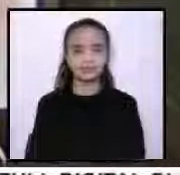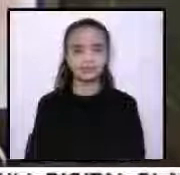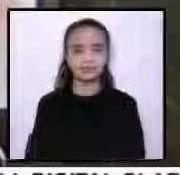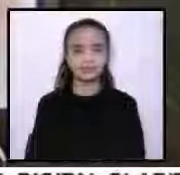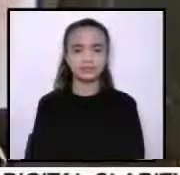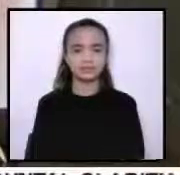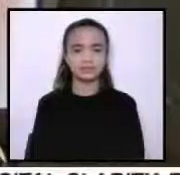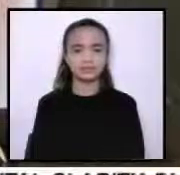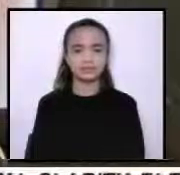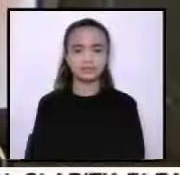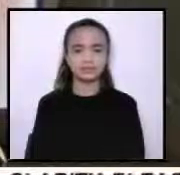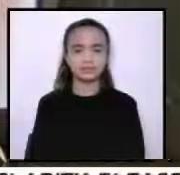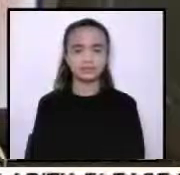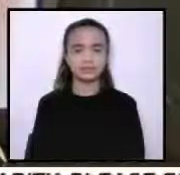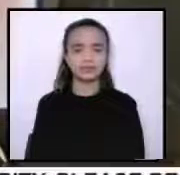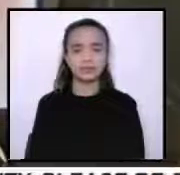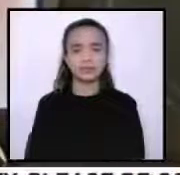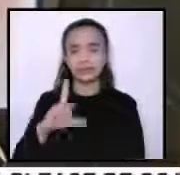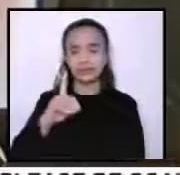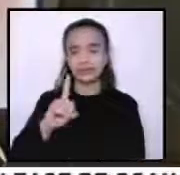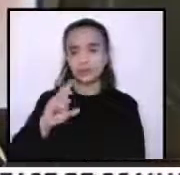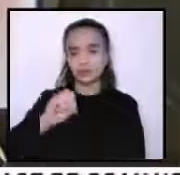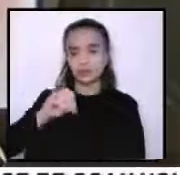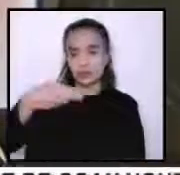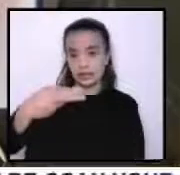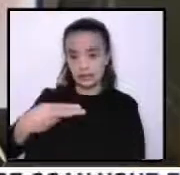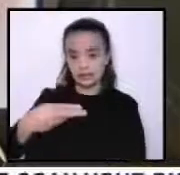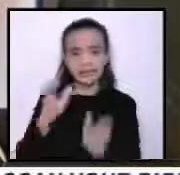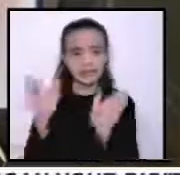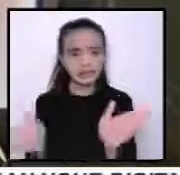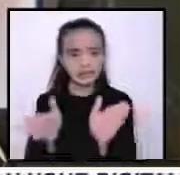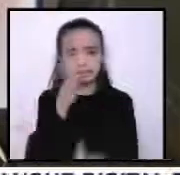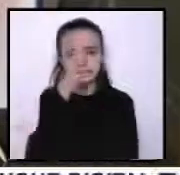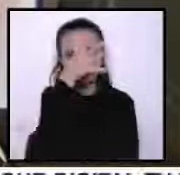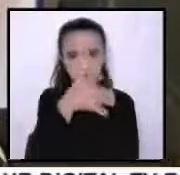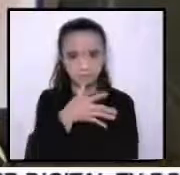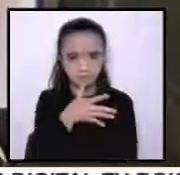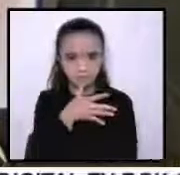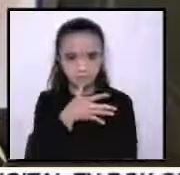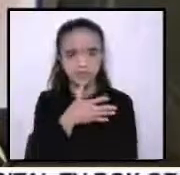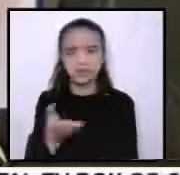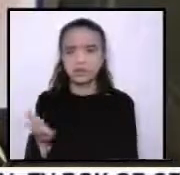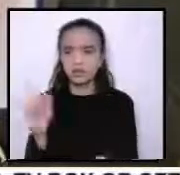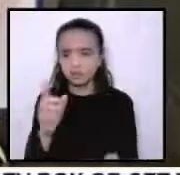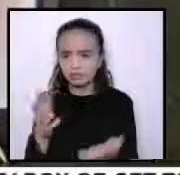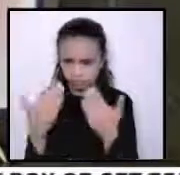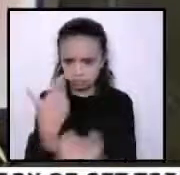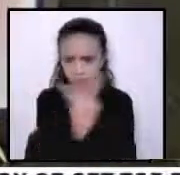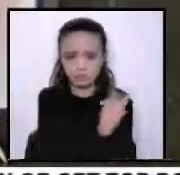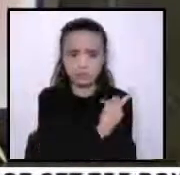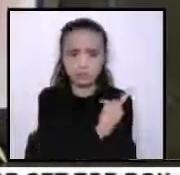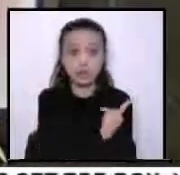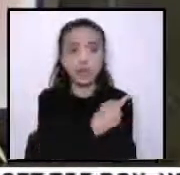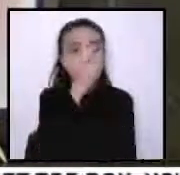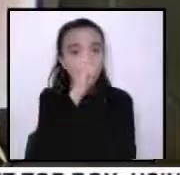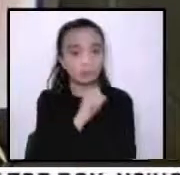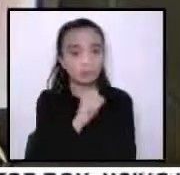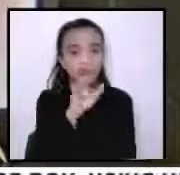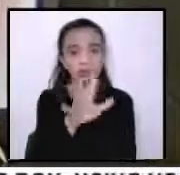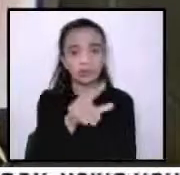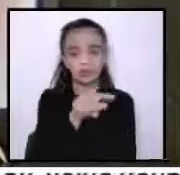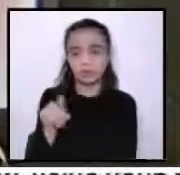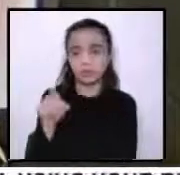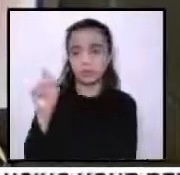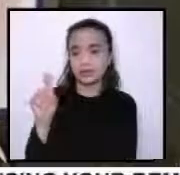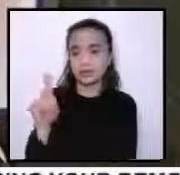Muling hinikayat ng Department of Health ang mga magulang na iparehistro na at pabakunahan ang kanilang mga anak na may edad 5 hanggang 11. Hanggang